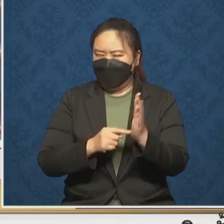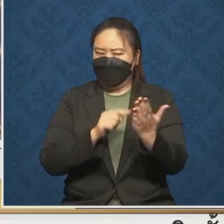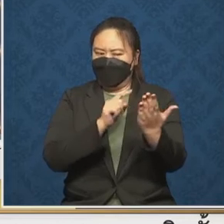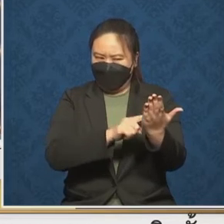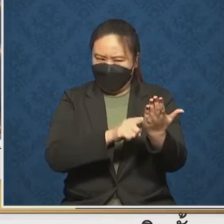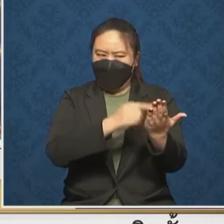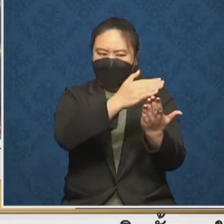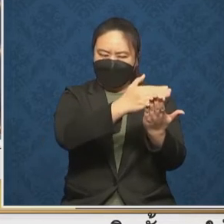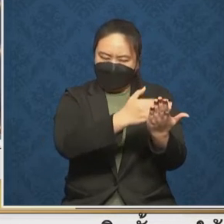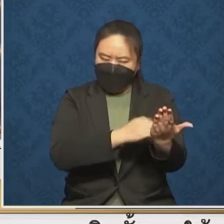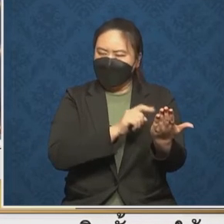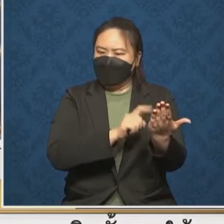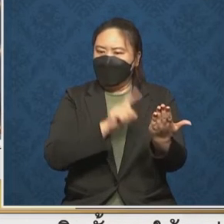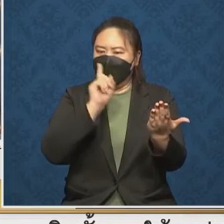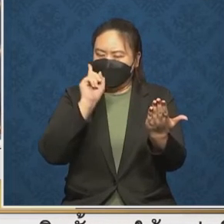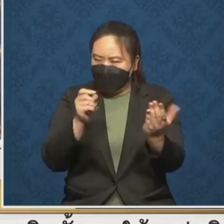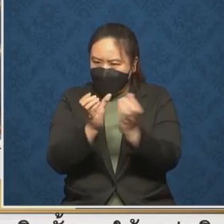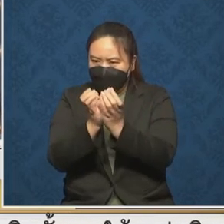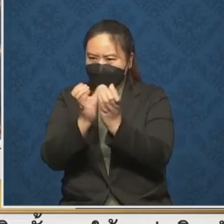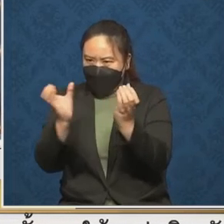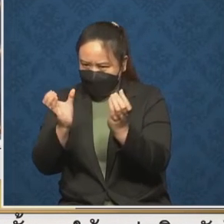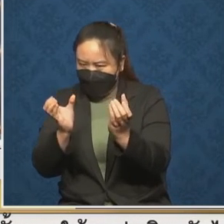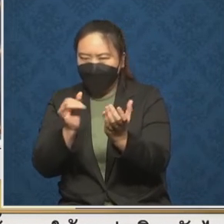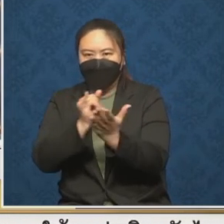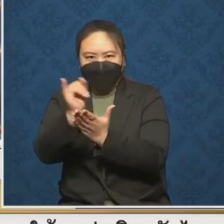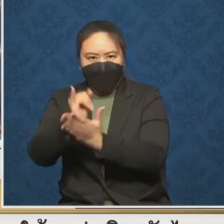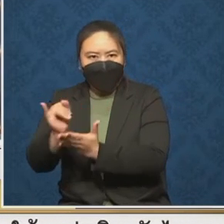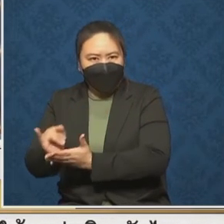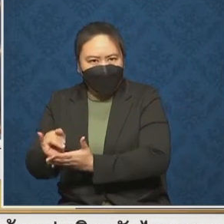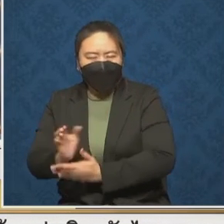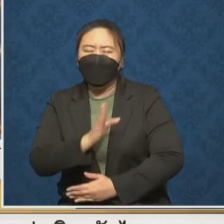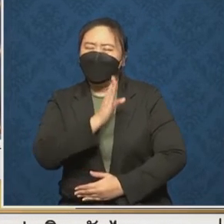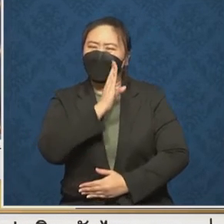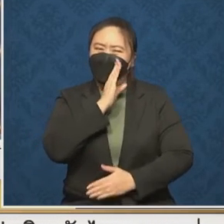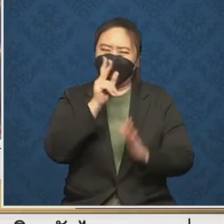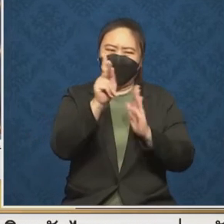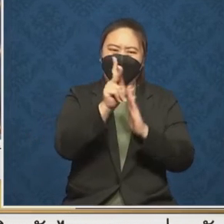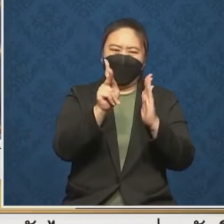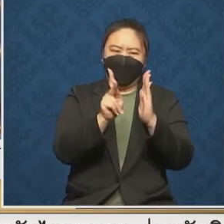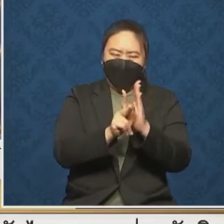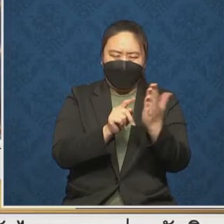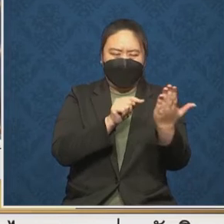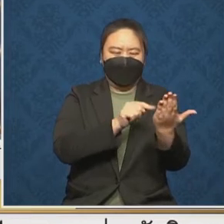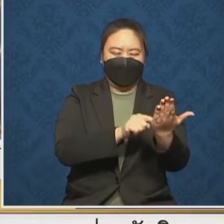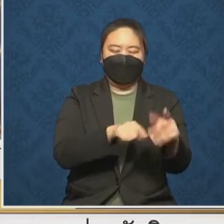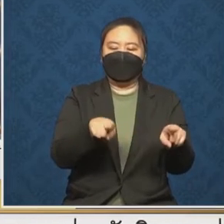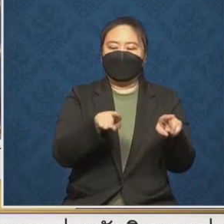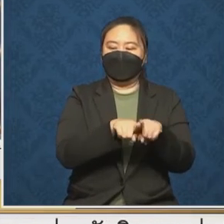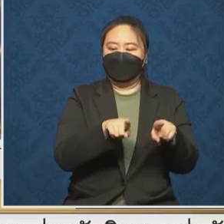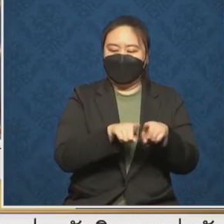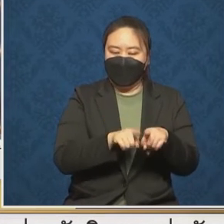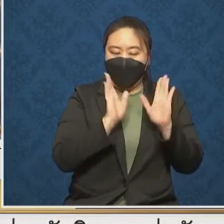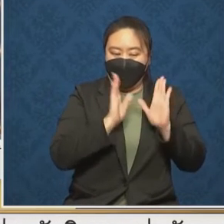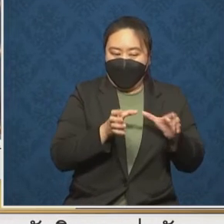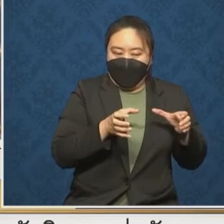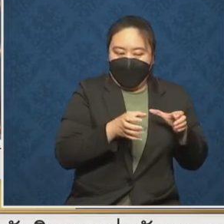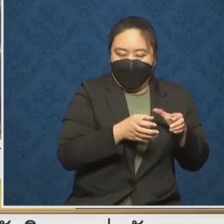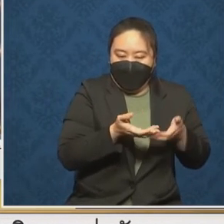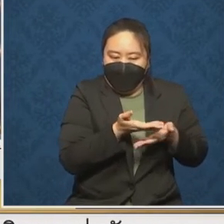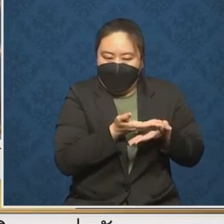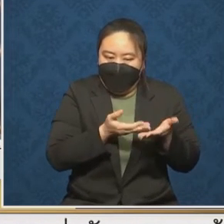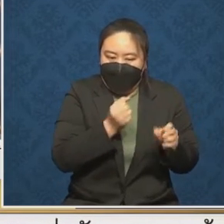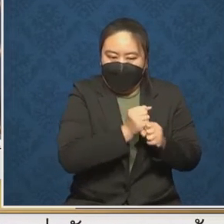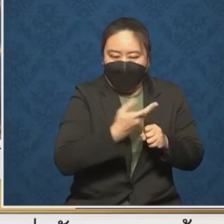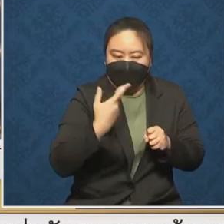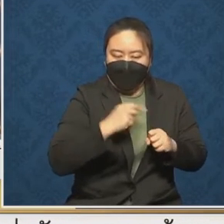รถ้ากฎหมายยังเป็นสมบัติ ส่นตัวของคนกุมนึงแล้